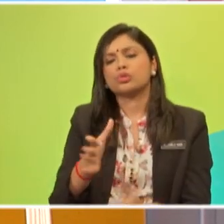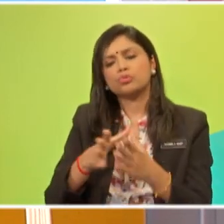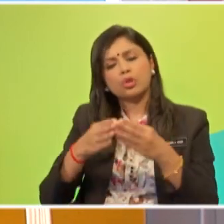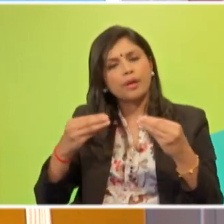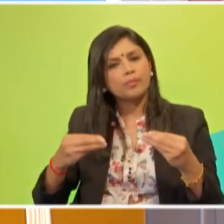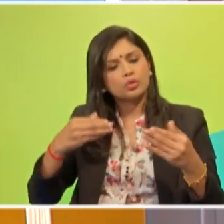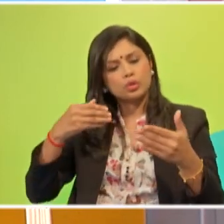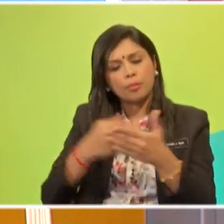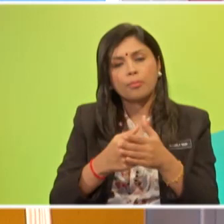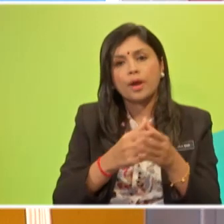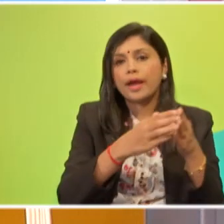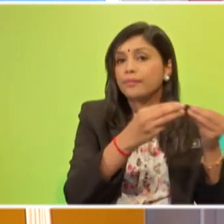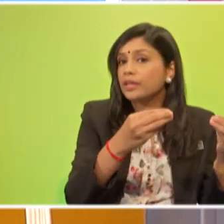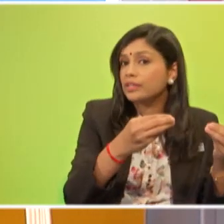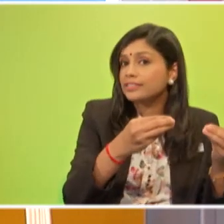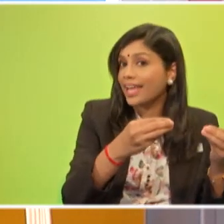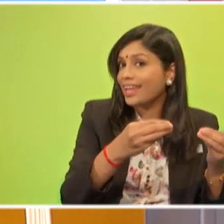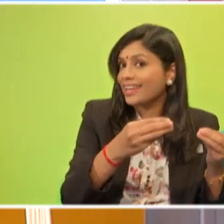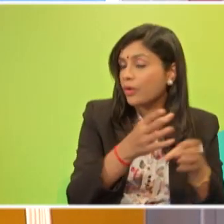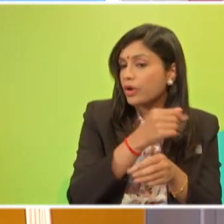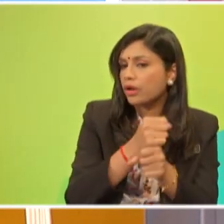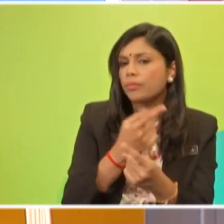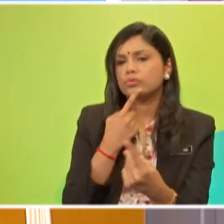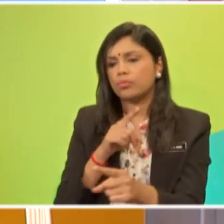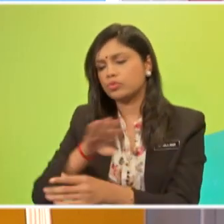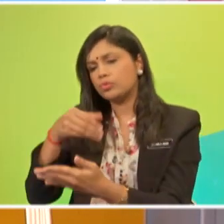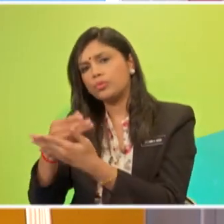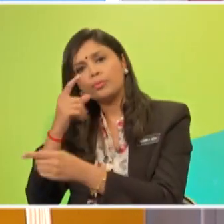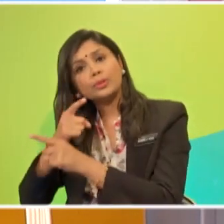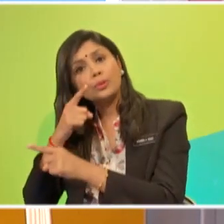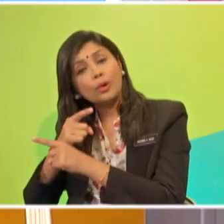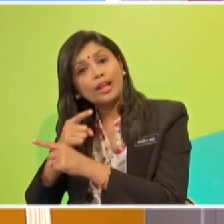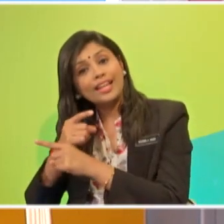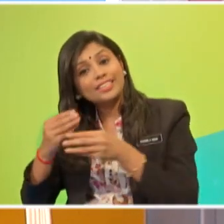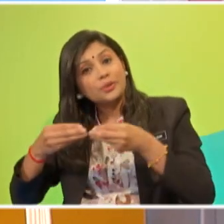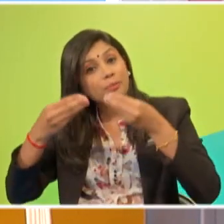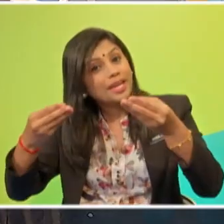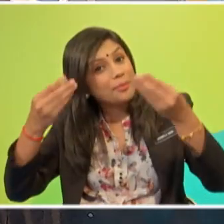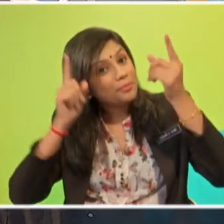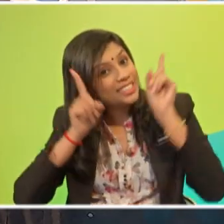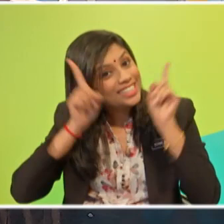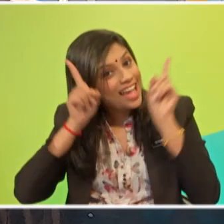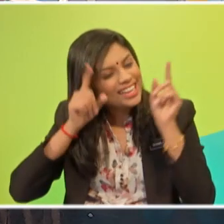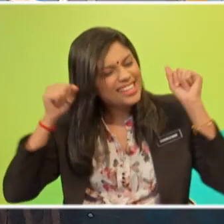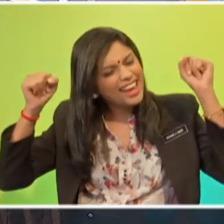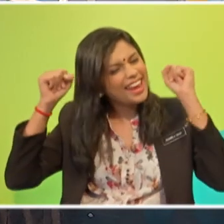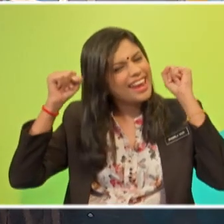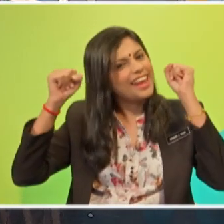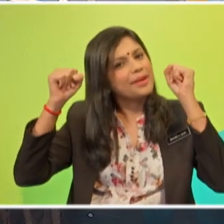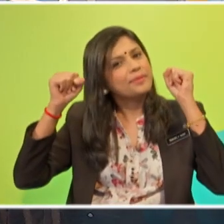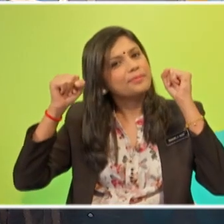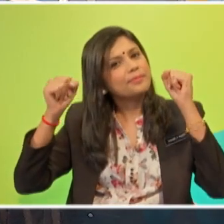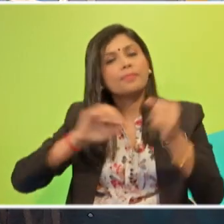dam hingga tamat dan dapat jawapan yang betul. Cikgu nak bagi bintang. Yeay! Semua orang